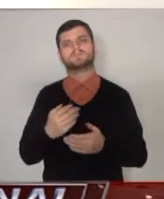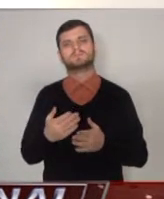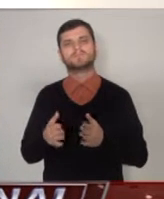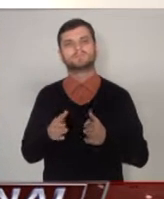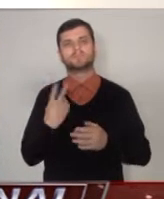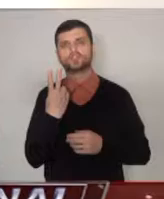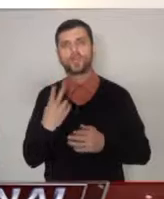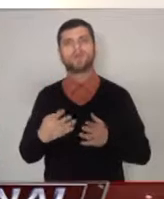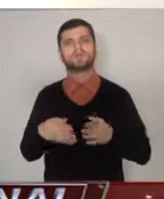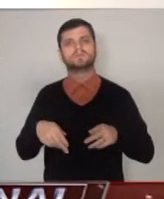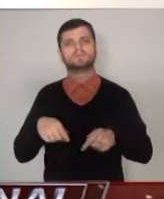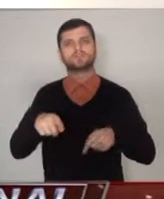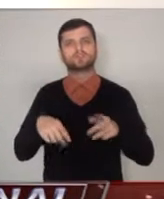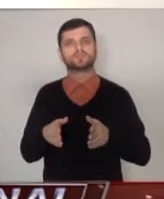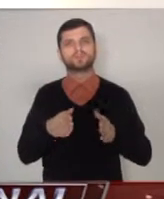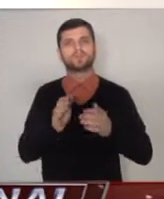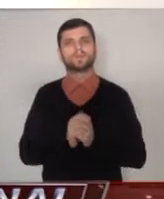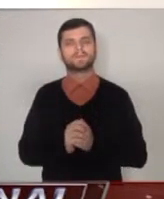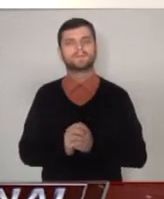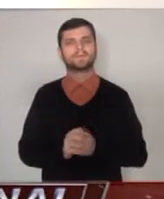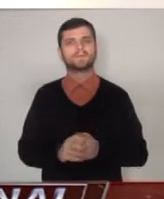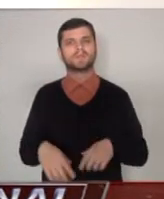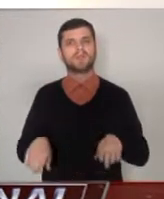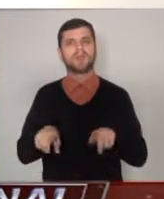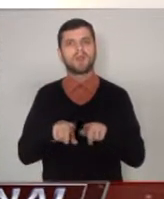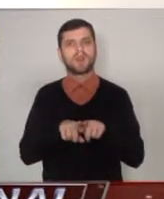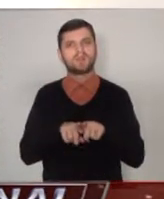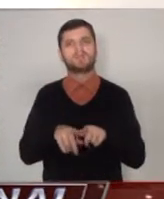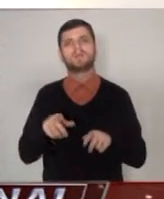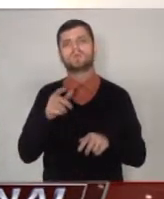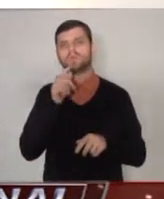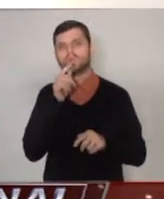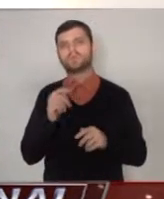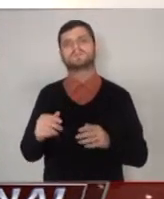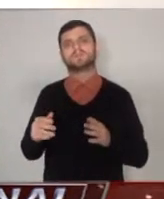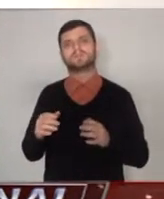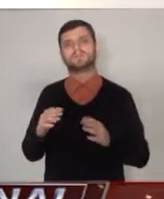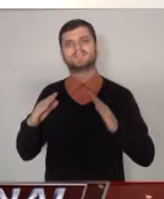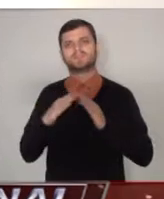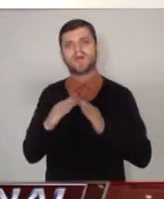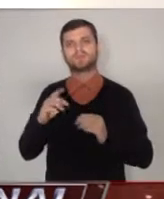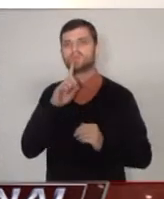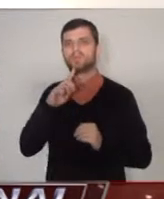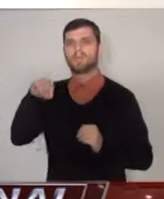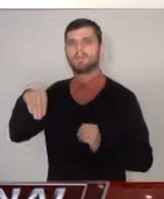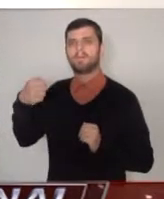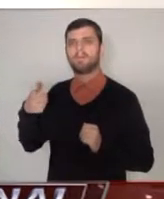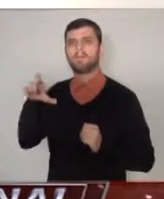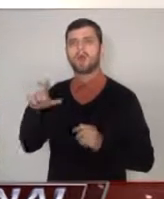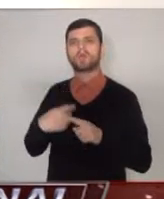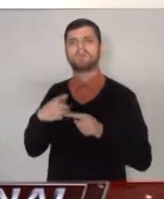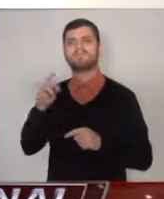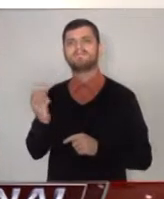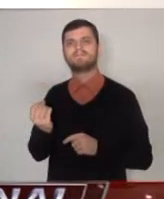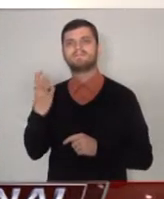Pe canalități. În ce zonă? În zona Runceasa, Capul Coastei, adică satul Maluku Flori. Noi zicem Runceasa, Cătun este, dar de fapt este satul Maluku Flori,